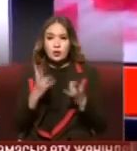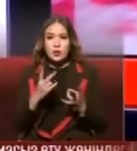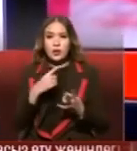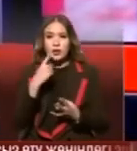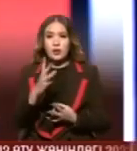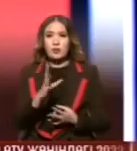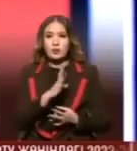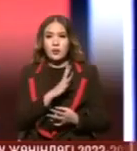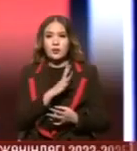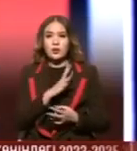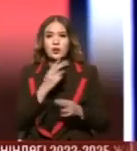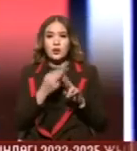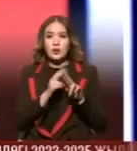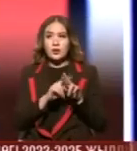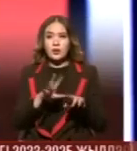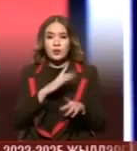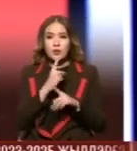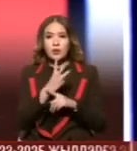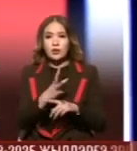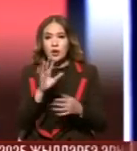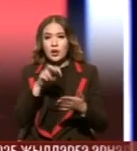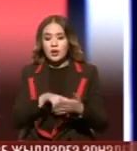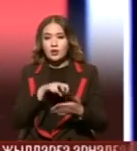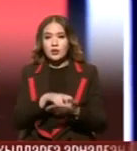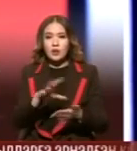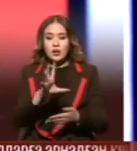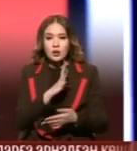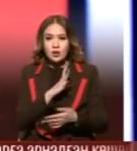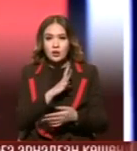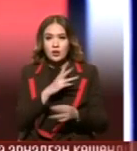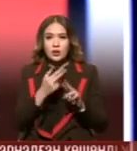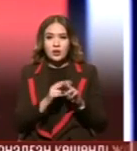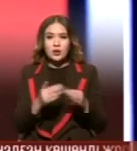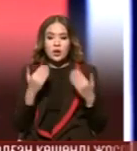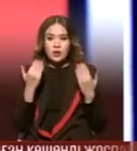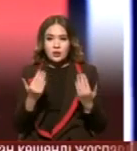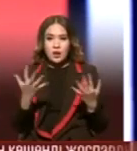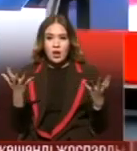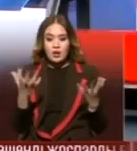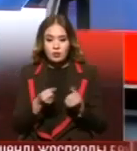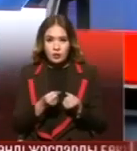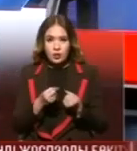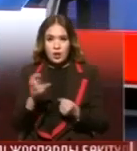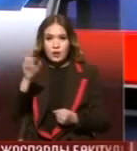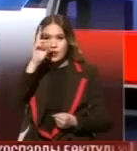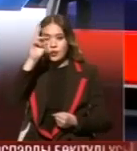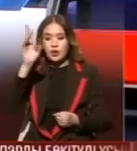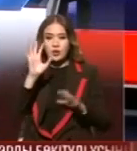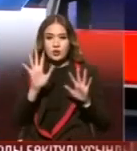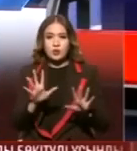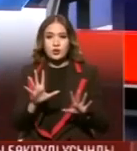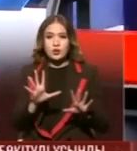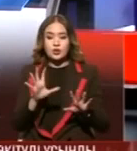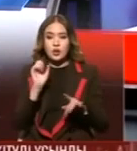деп мәселе қойып, мемлекеттік органдарға бірнеше хат жаздық. Бұның өзі, қазіргі мына рақымшылық заңының қабылдануының өзі, мемлекеттің тек қана жазалаушы